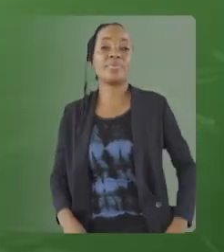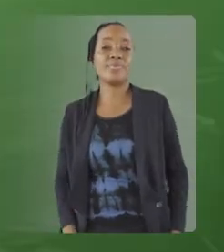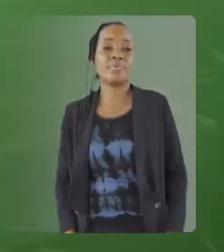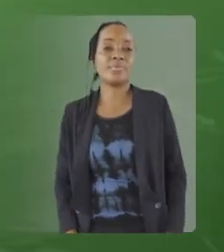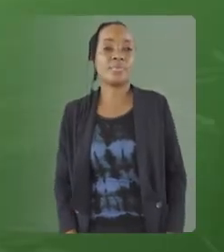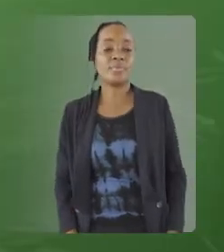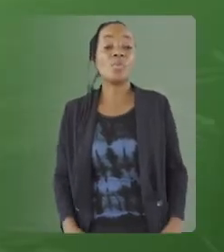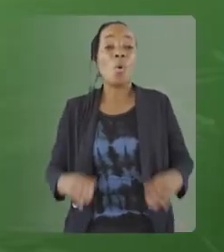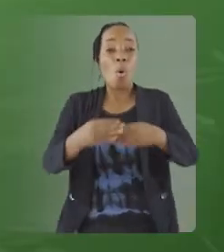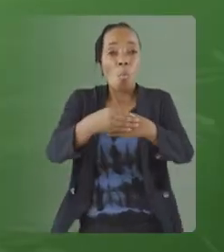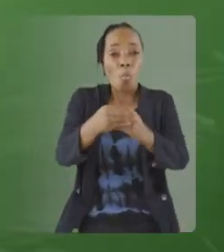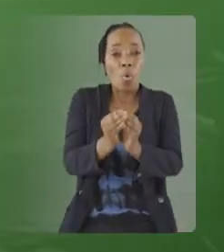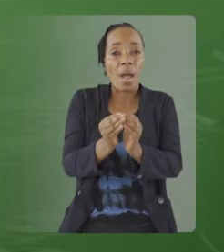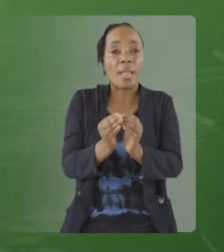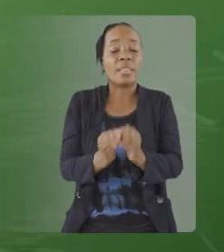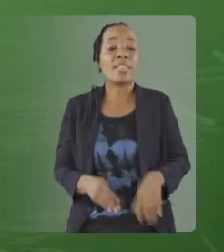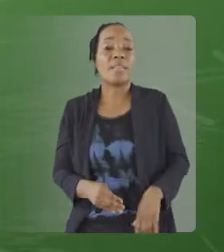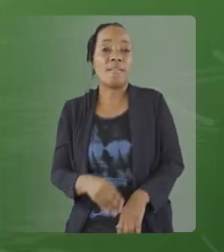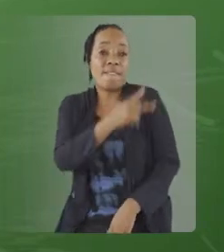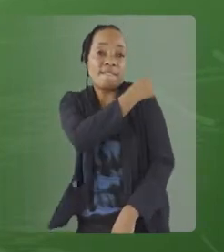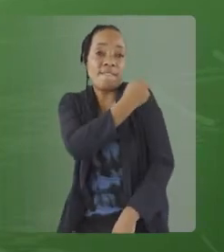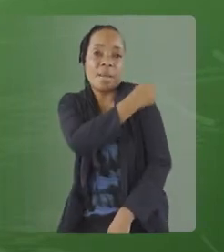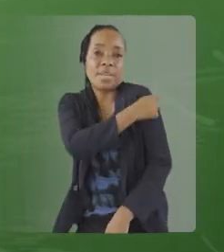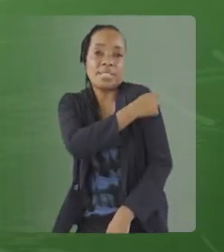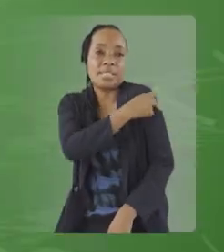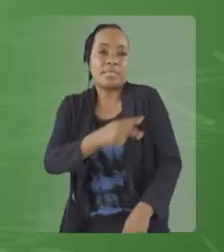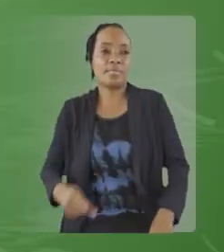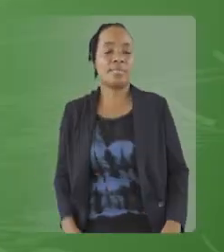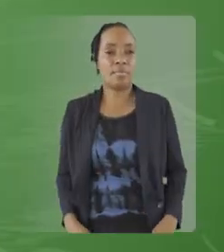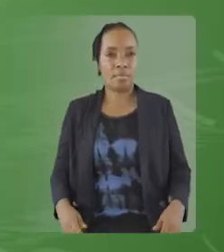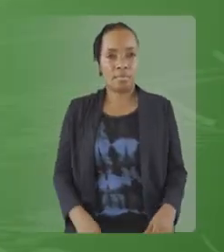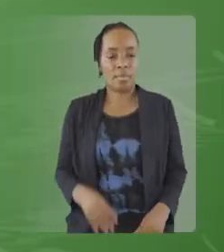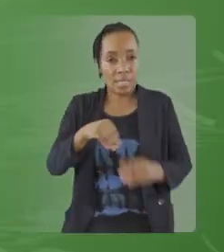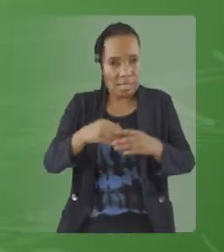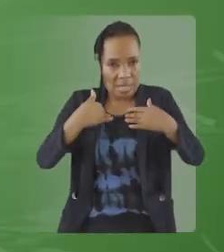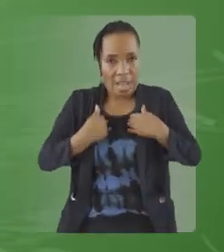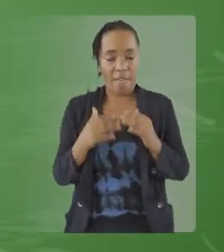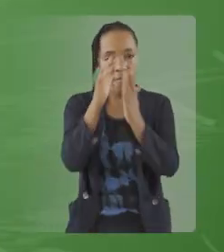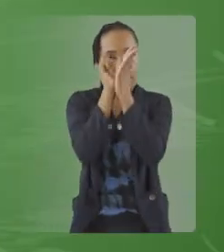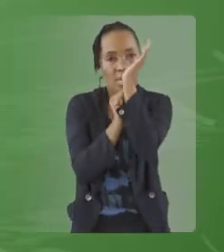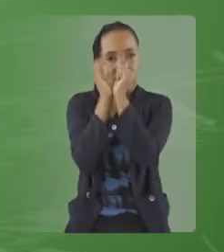Une boîte pharmaceutique contient des gants.